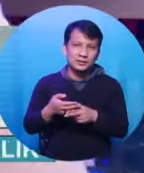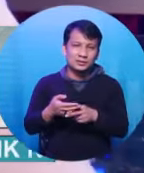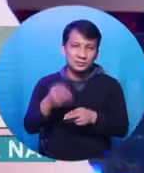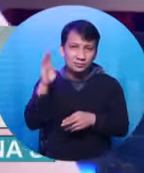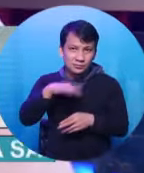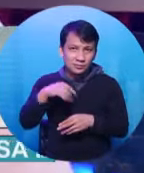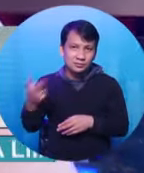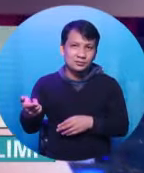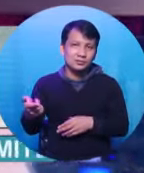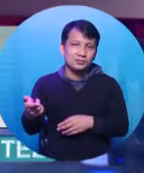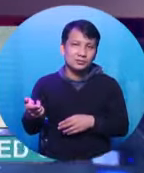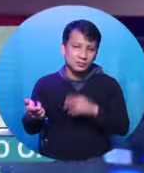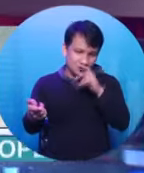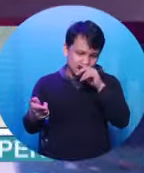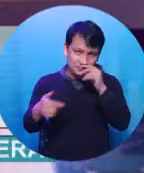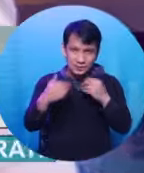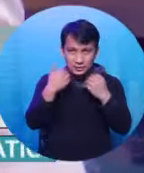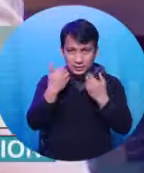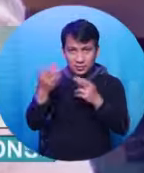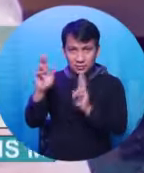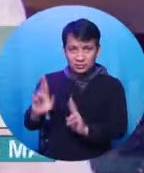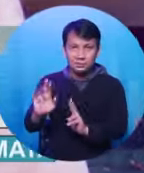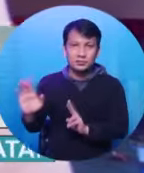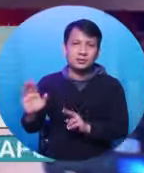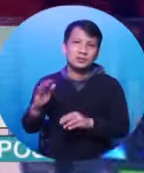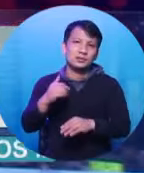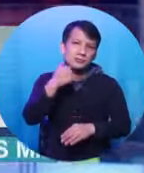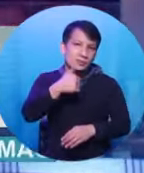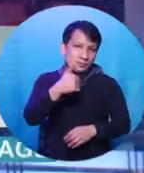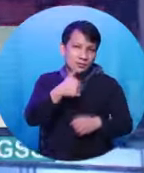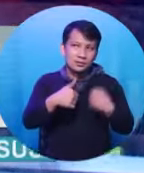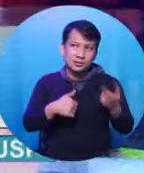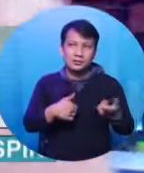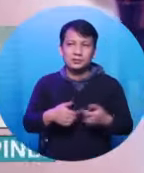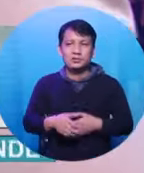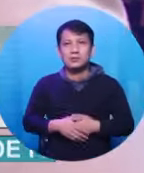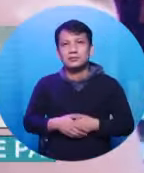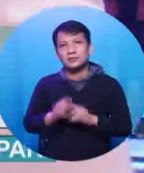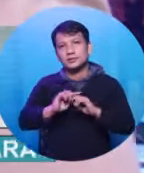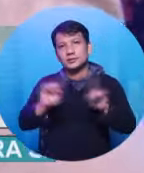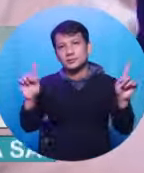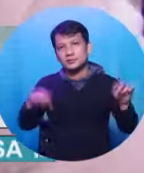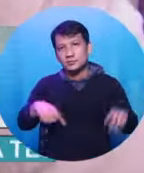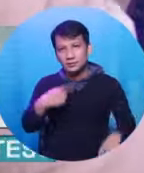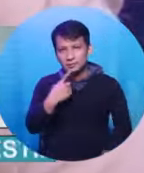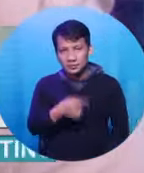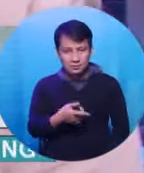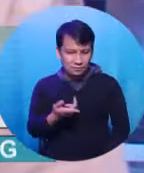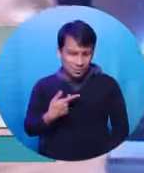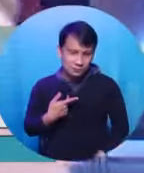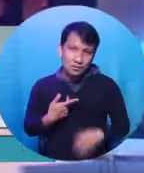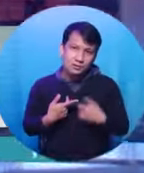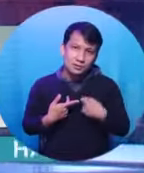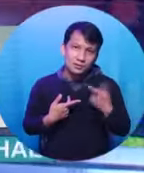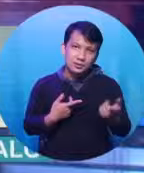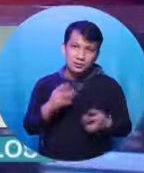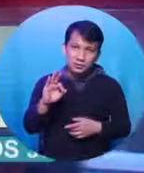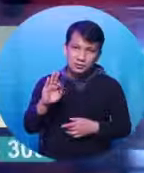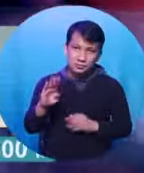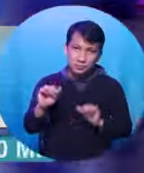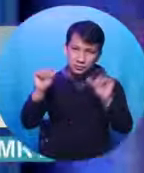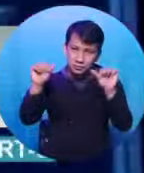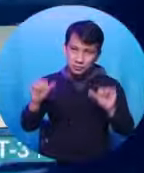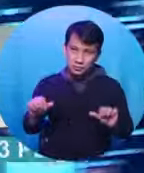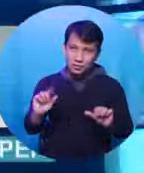asawa mo. Hindi mo na binigyan ng respeto yung pagkababae mo, te. Yung iba nga nagtataka, no, na may nabasa rin tayo, Idol, sa FB naman